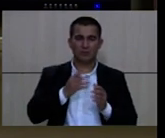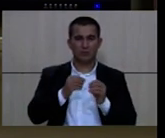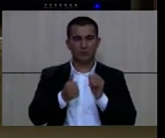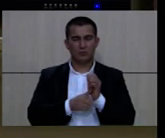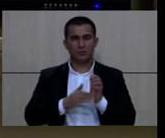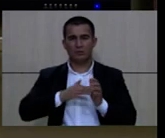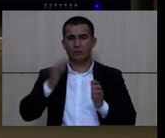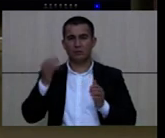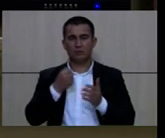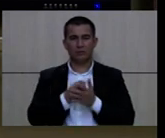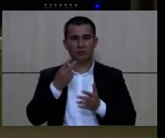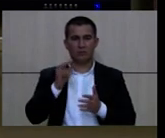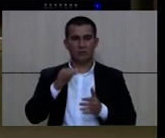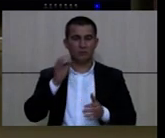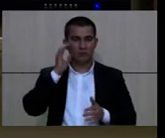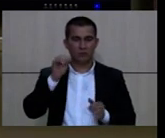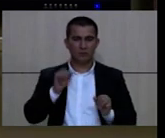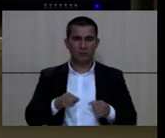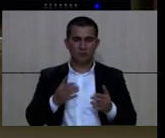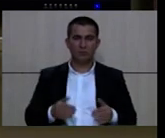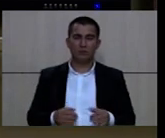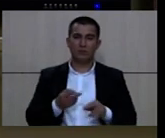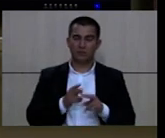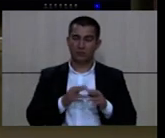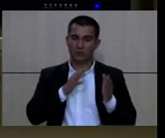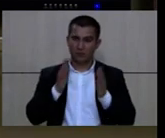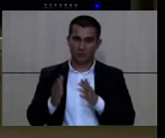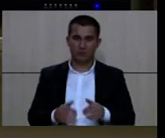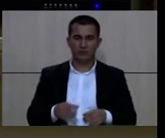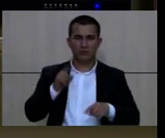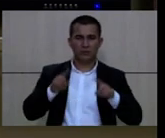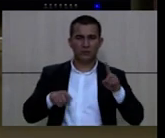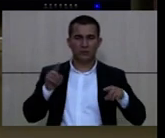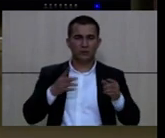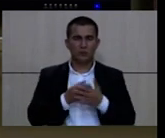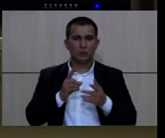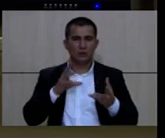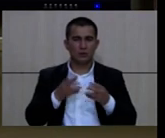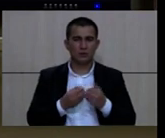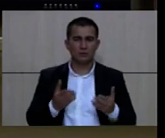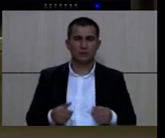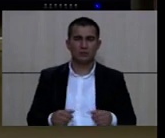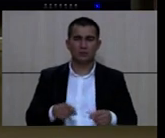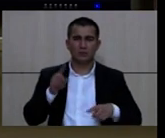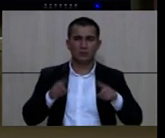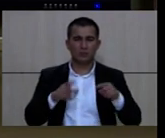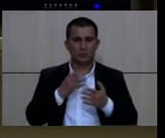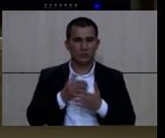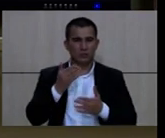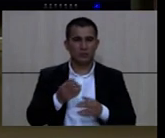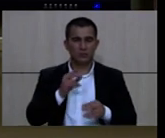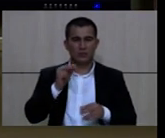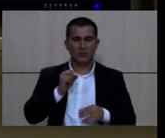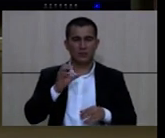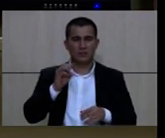gersgacha bo'lgan tovushlarni eshita oladi. Va keyingi savolimiz, chastota nima? Chastota bu